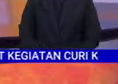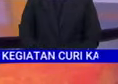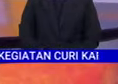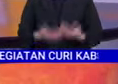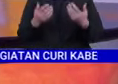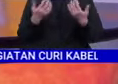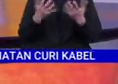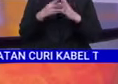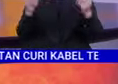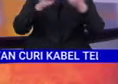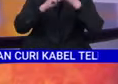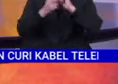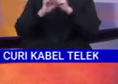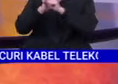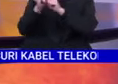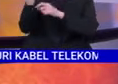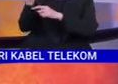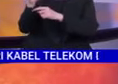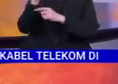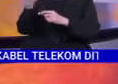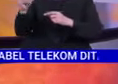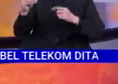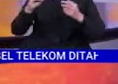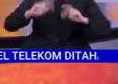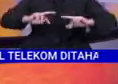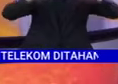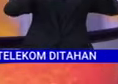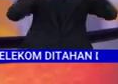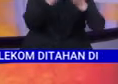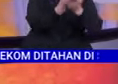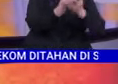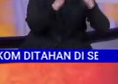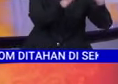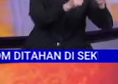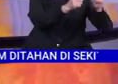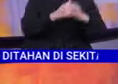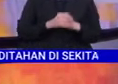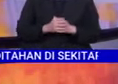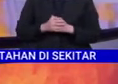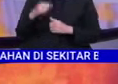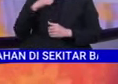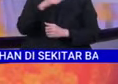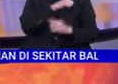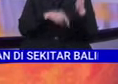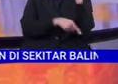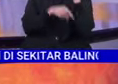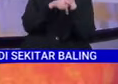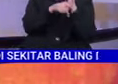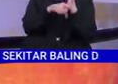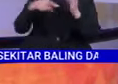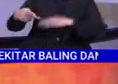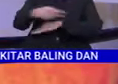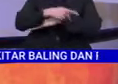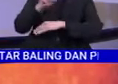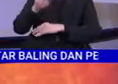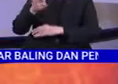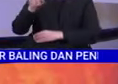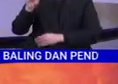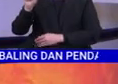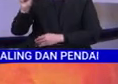Selesaikan masalah kau bisa lolos dan pulihkan ekonomi terlebih dahulu demikian saran ahli parlimen penangas Datuk Sri mohd